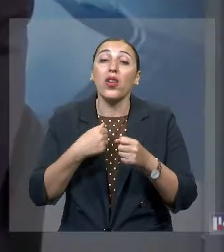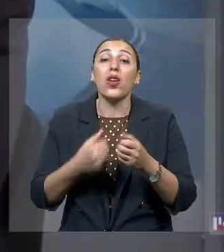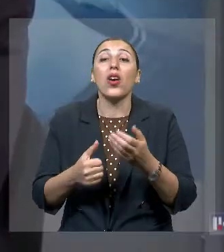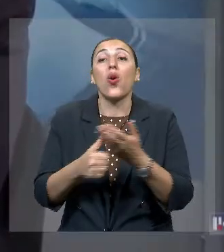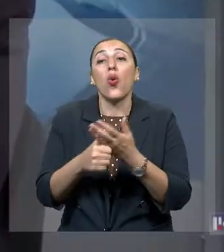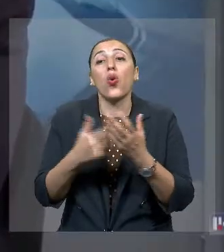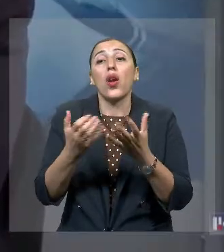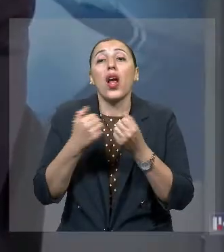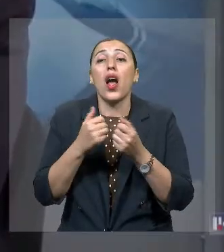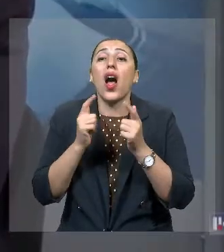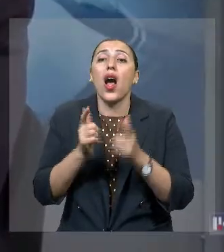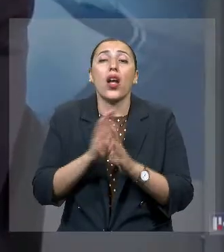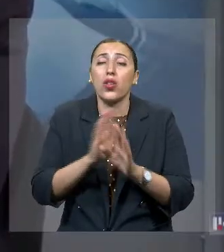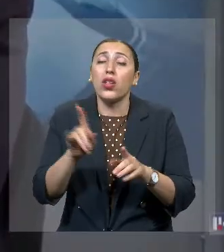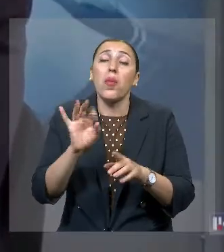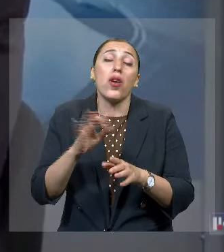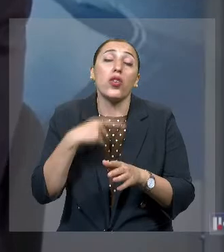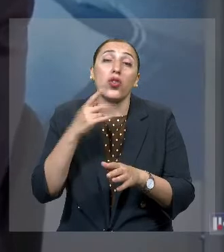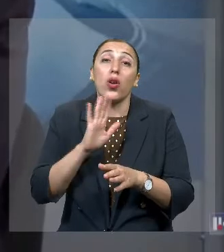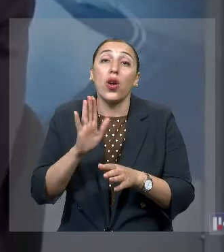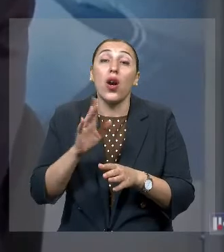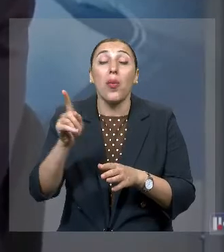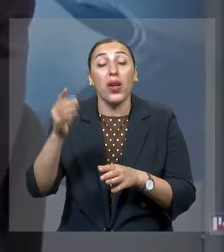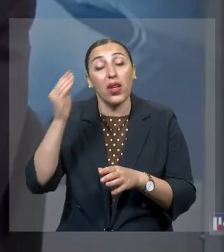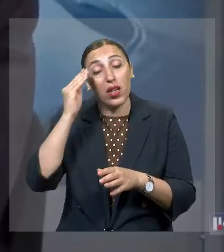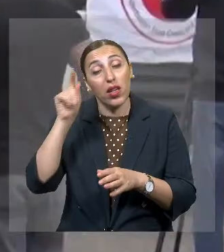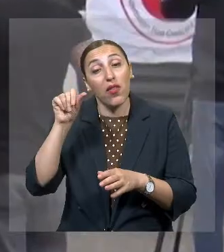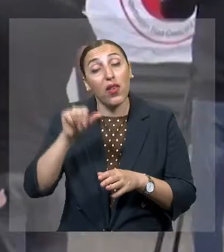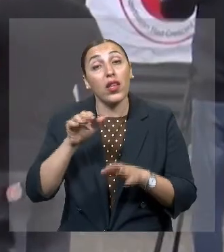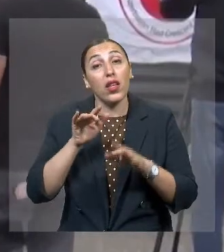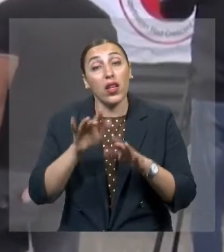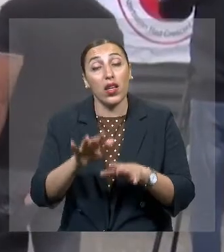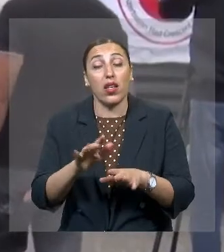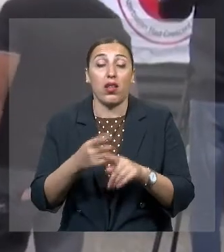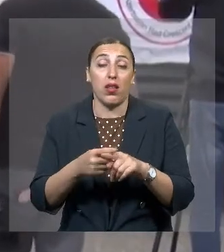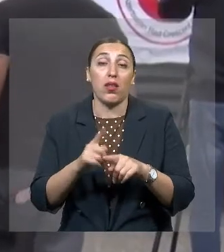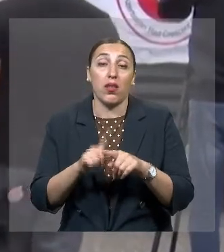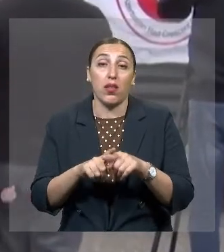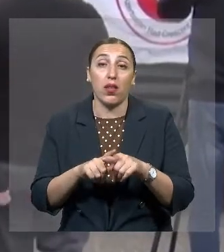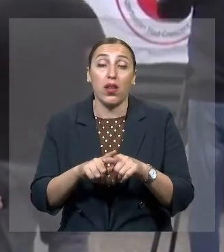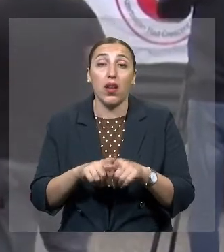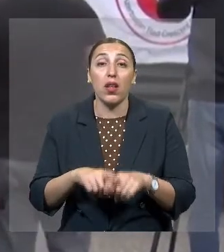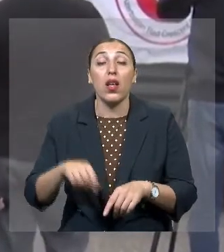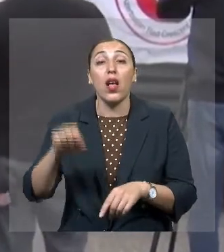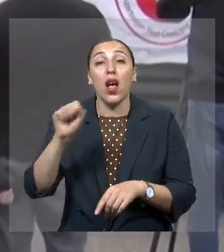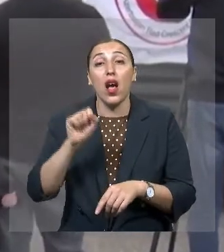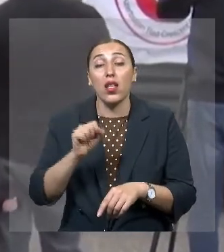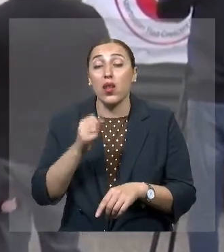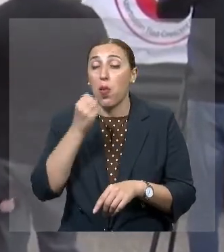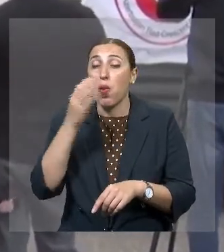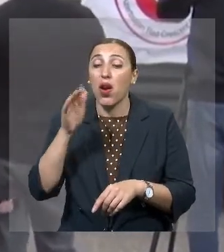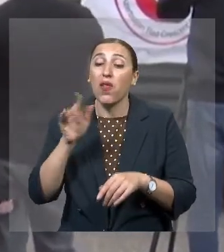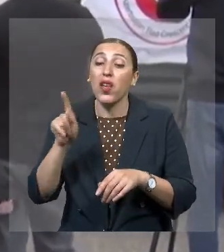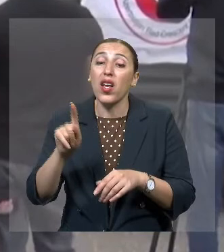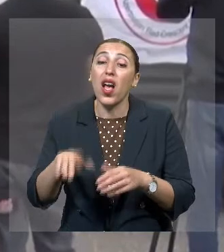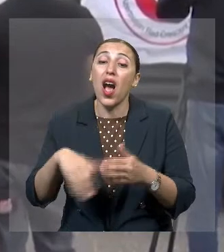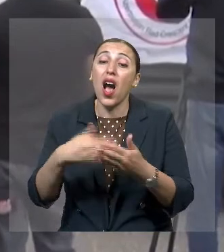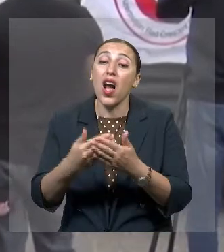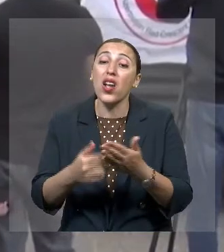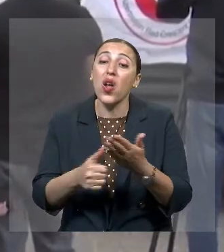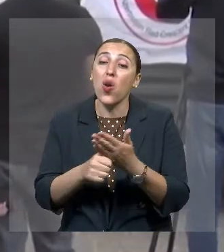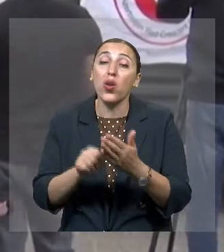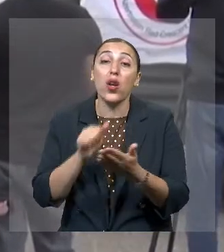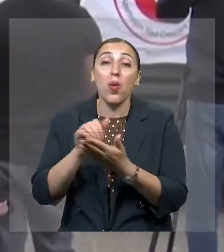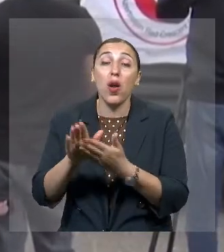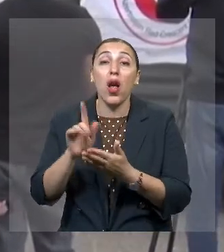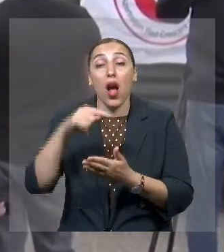իր ընդհանուր վարքագիծը եւ վարվող քաղաքականությունը։ Մինչ Արցախից մերժում են Բաքվից մթերք ստանալու առաջարկը,